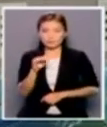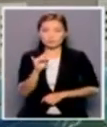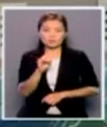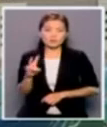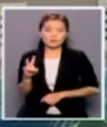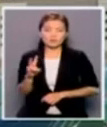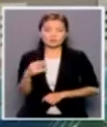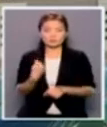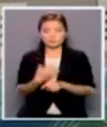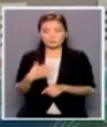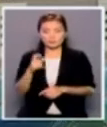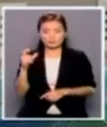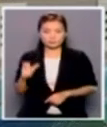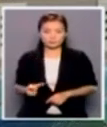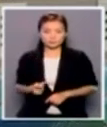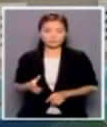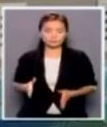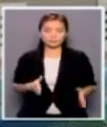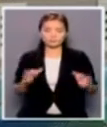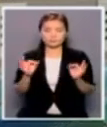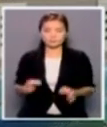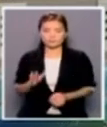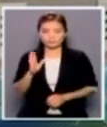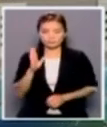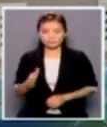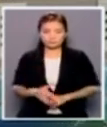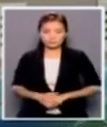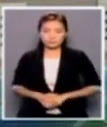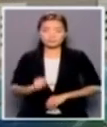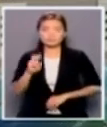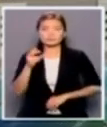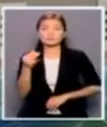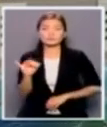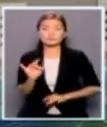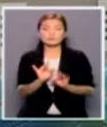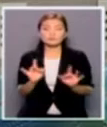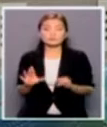сөз айтқан кезде адамға тура жолды нұсқаушы кітап. Абай атамыз айтқандай,